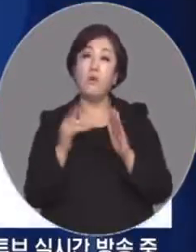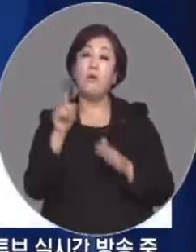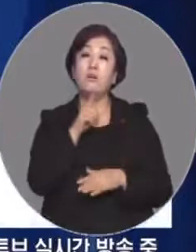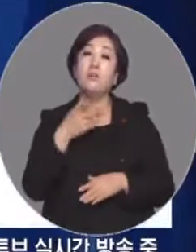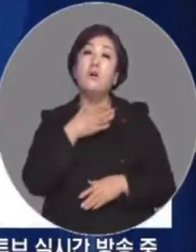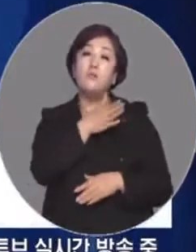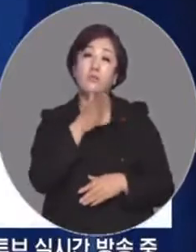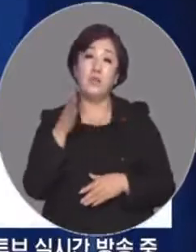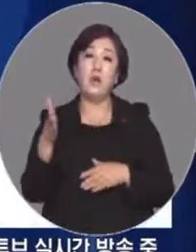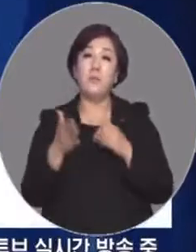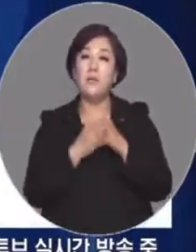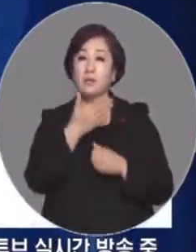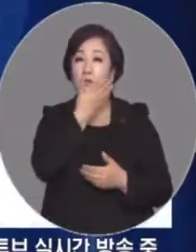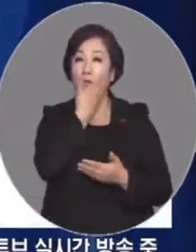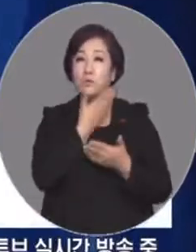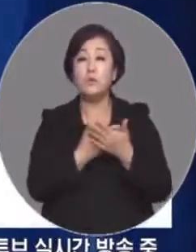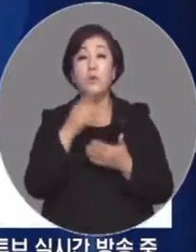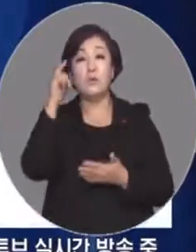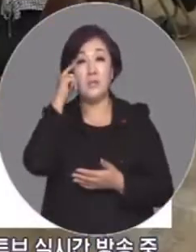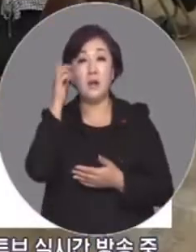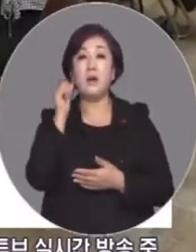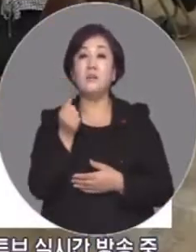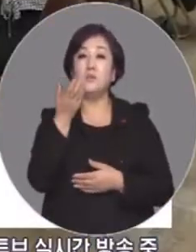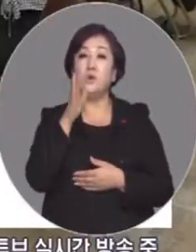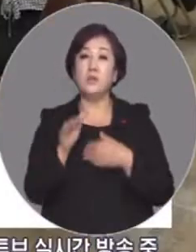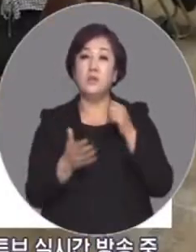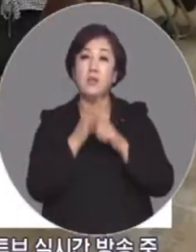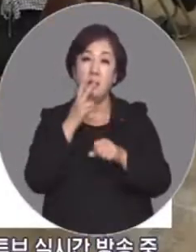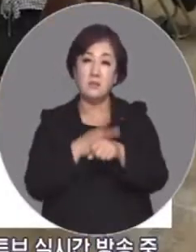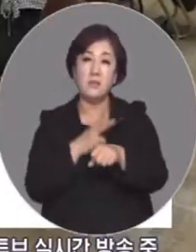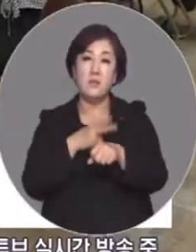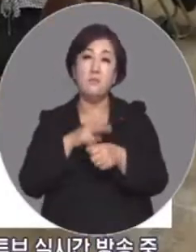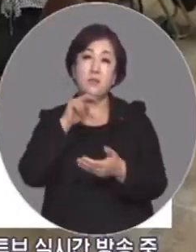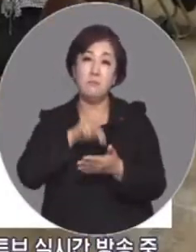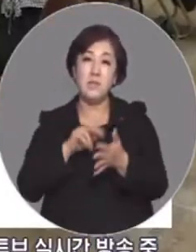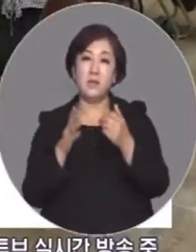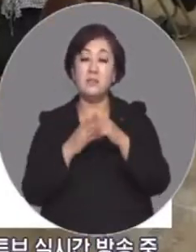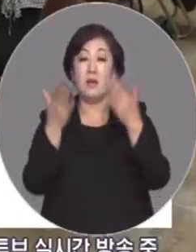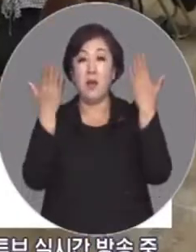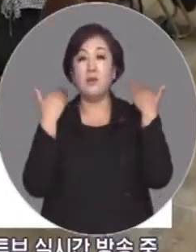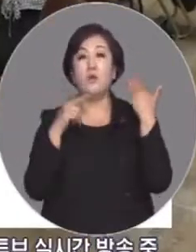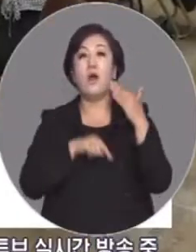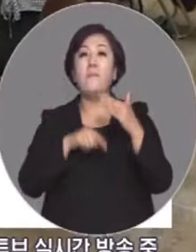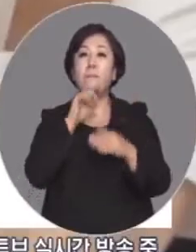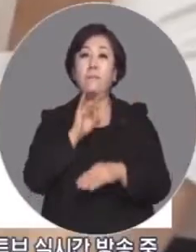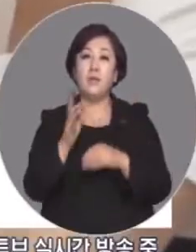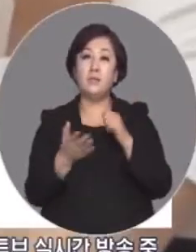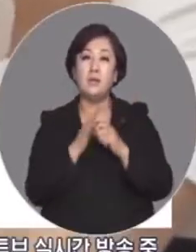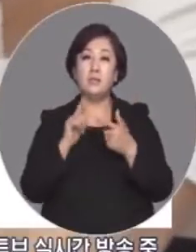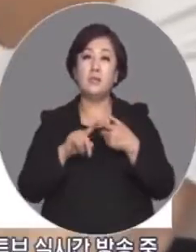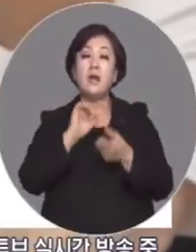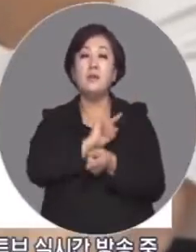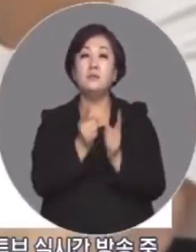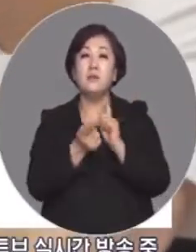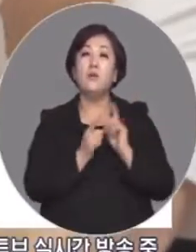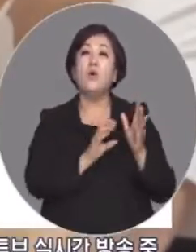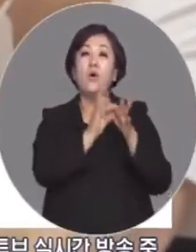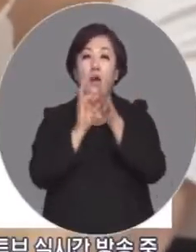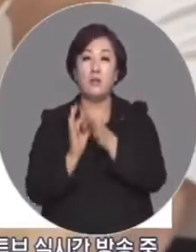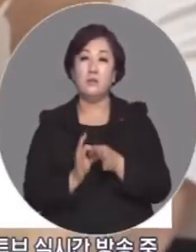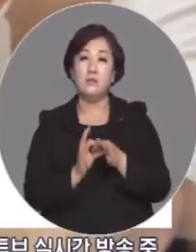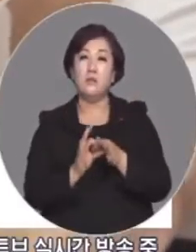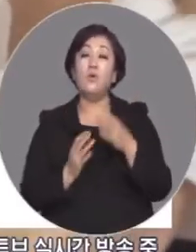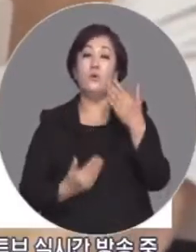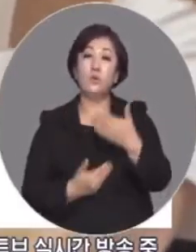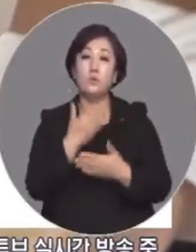분야에서든 다 중요한 거지라고 생각하실 예. 수도 있겠는데요. 선생님들이 자신의 학교 안에서뿐만 아니라 학교 간에서도 소통이 이루어지는데요. 예.